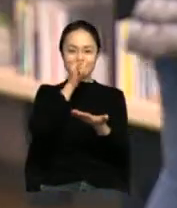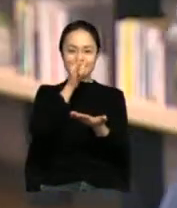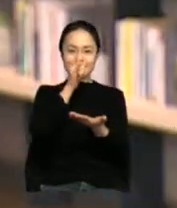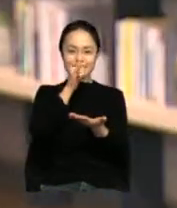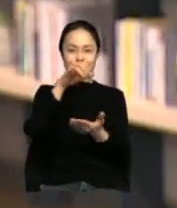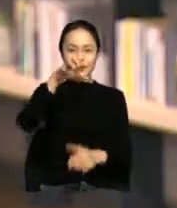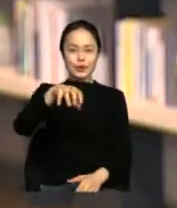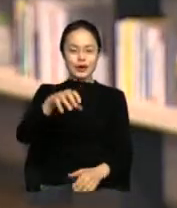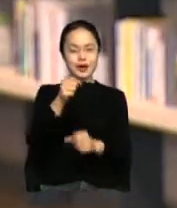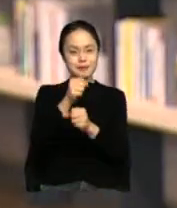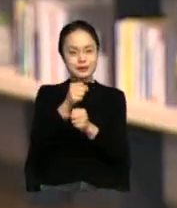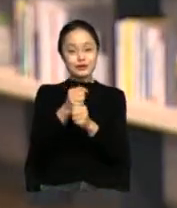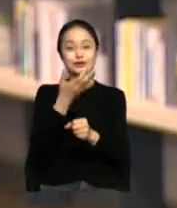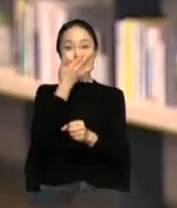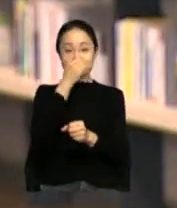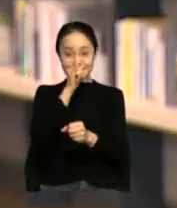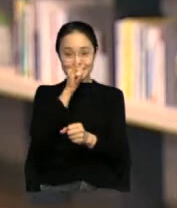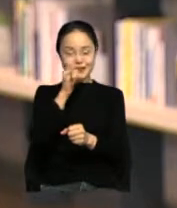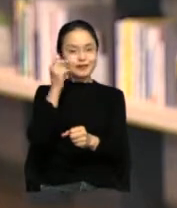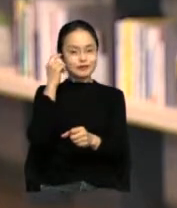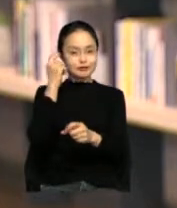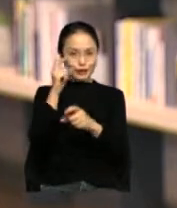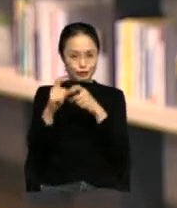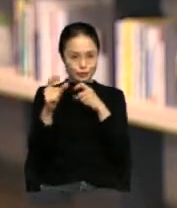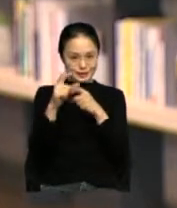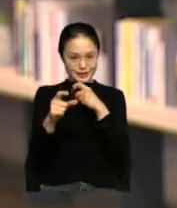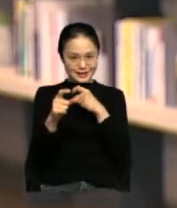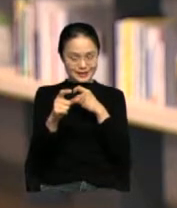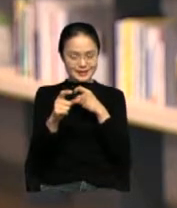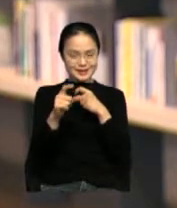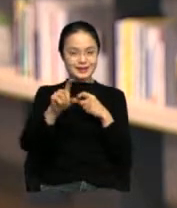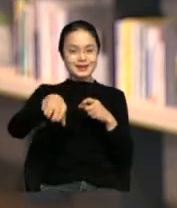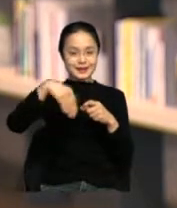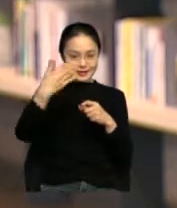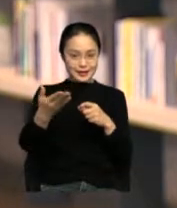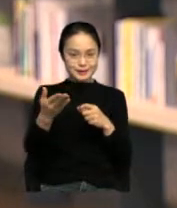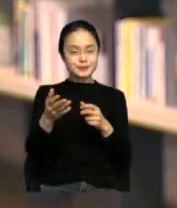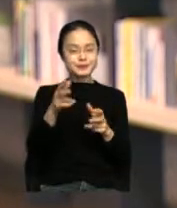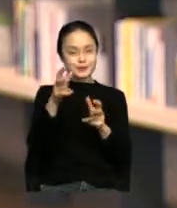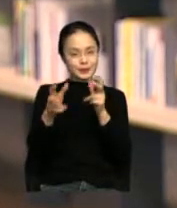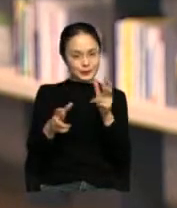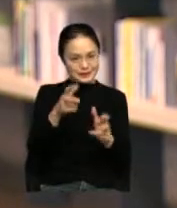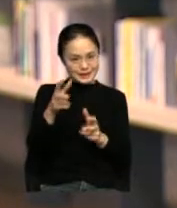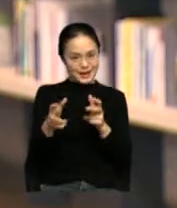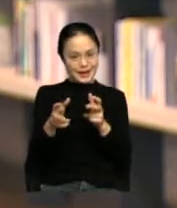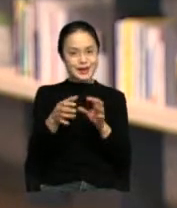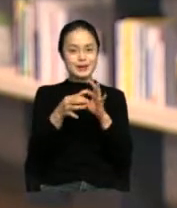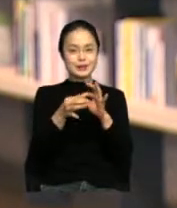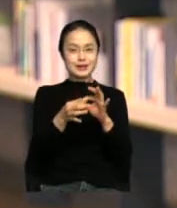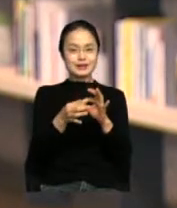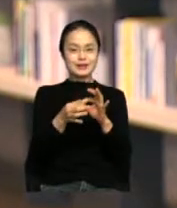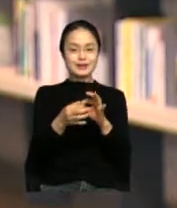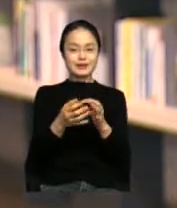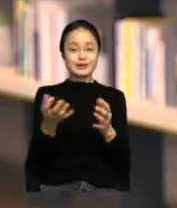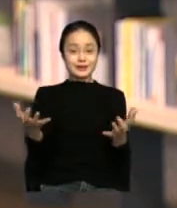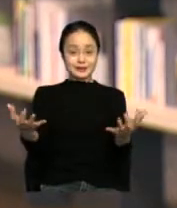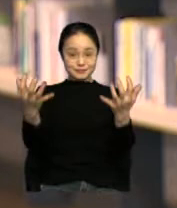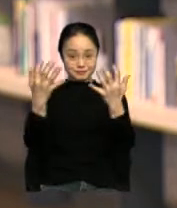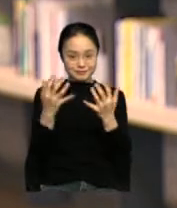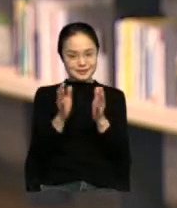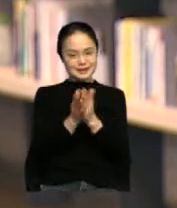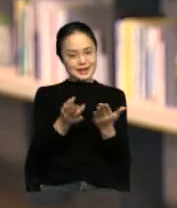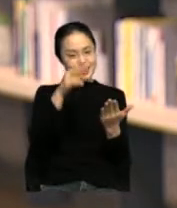구성됐는데 일단 구청에 와서 좀 편안하게 있다가 차도 마시고 책도 보고 또 업무도